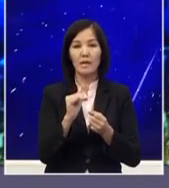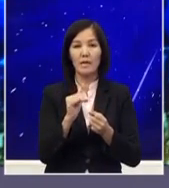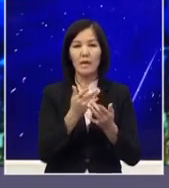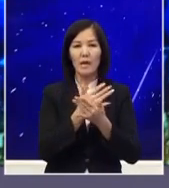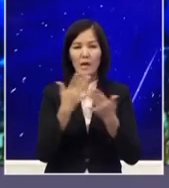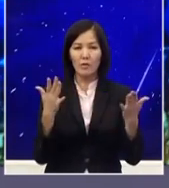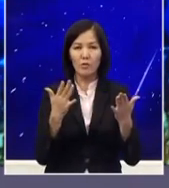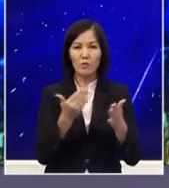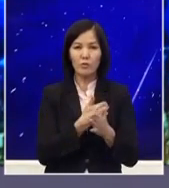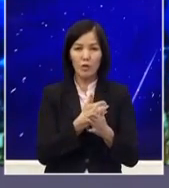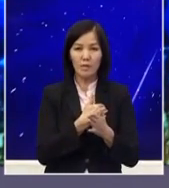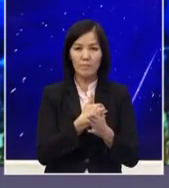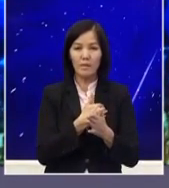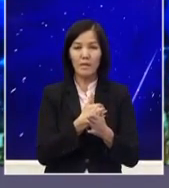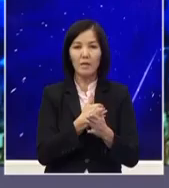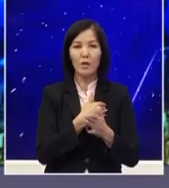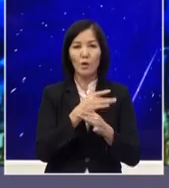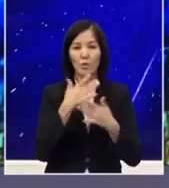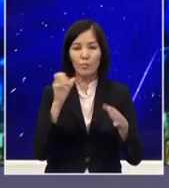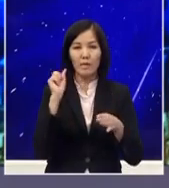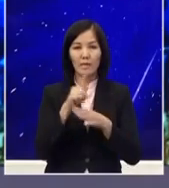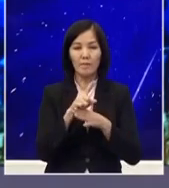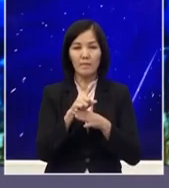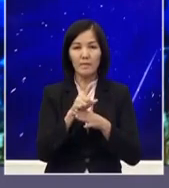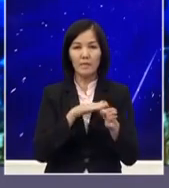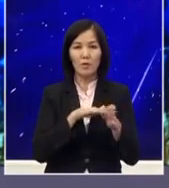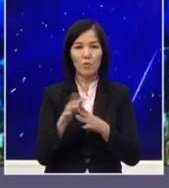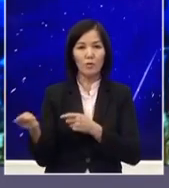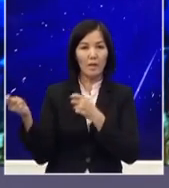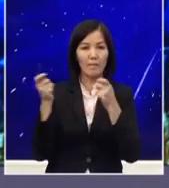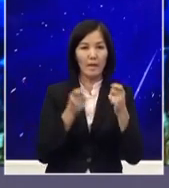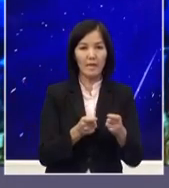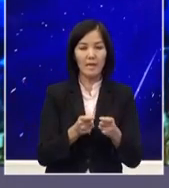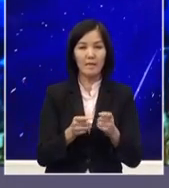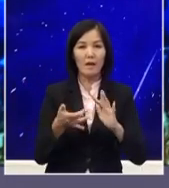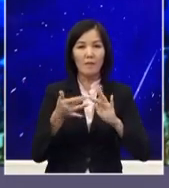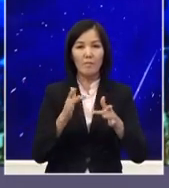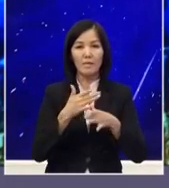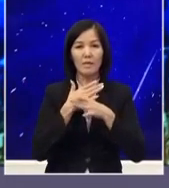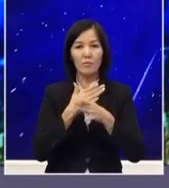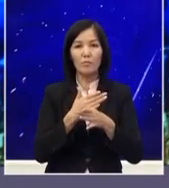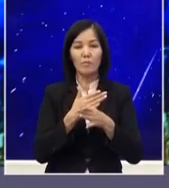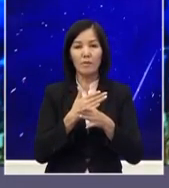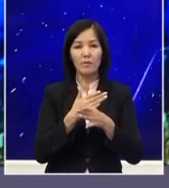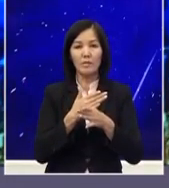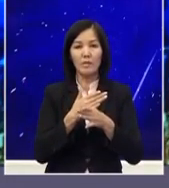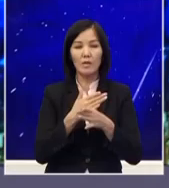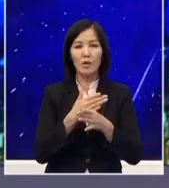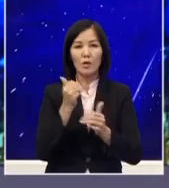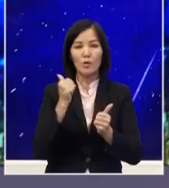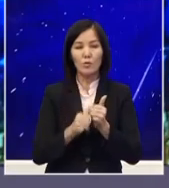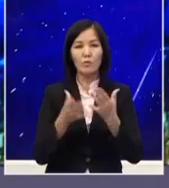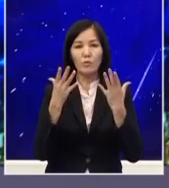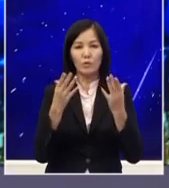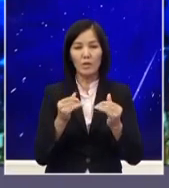сұраныс берген, тең жартысынан астамына тапсырыстары жеткізіліпті. Мамандардың айтуынша, портал арқылы өтініш қалдырушылар қатары күн